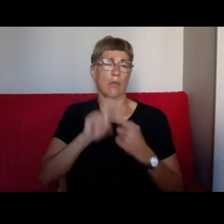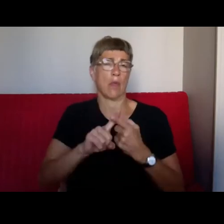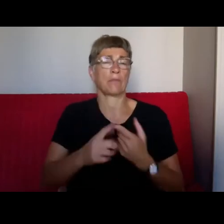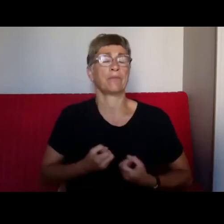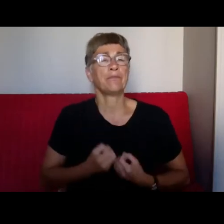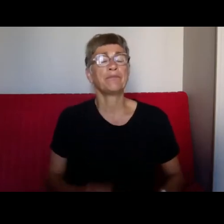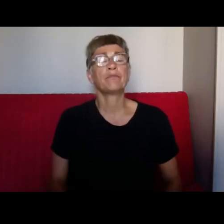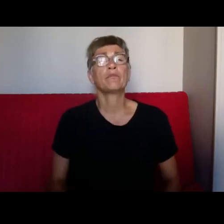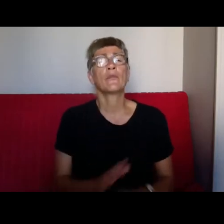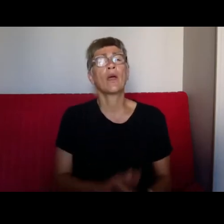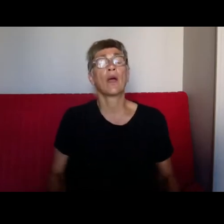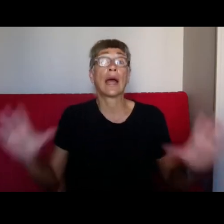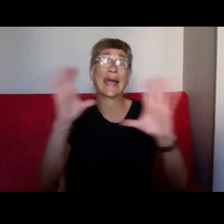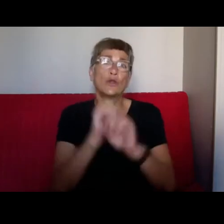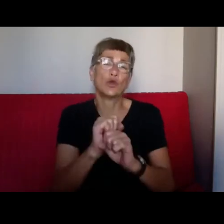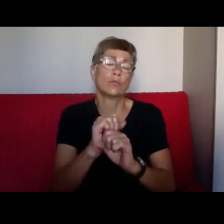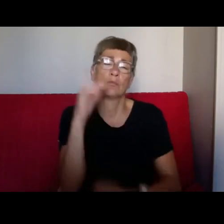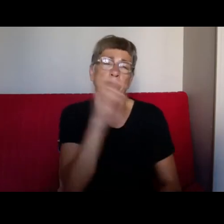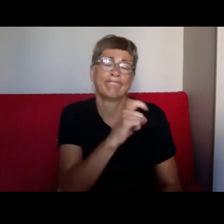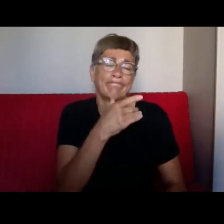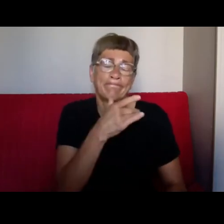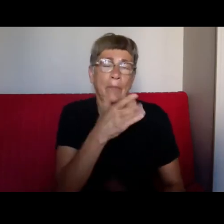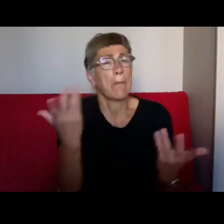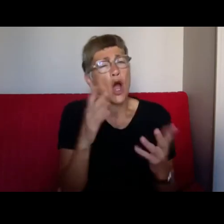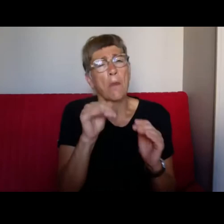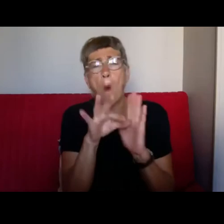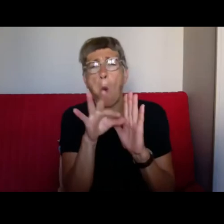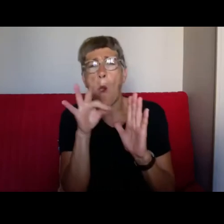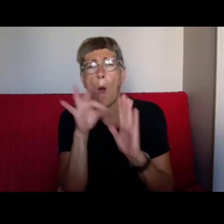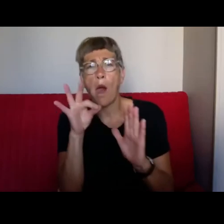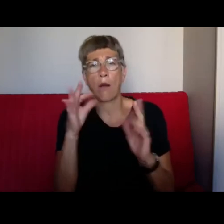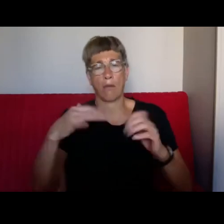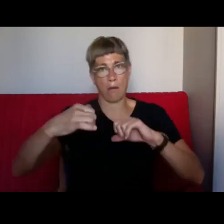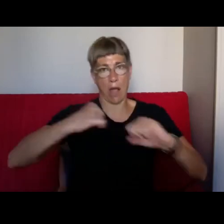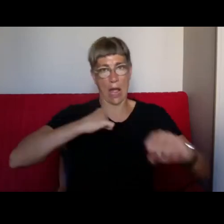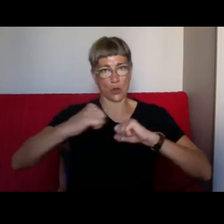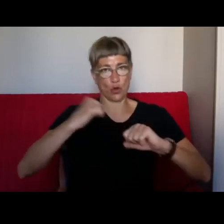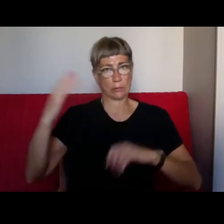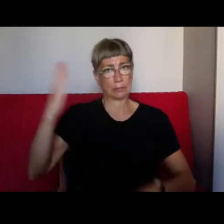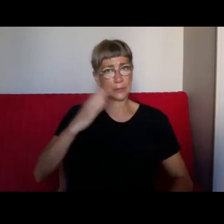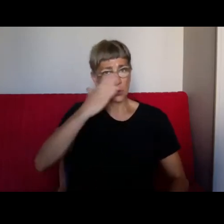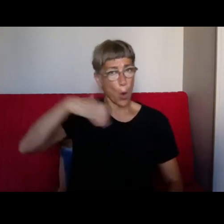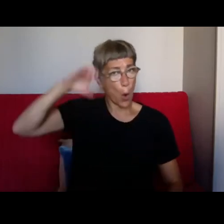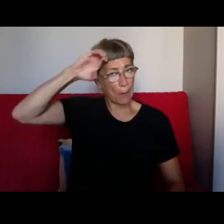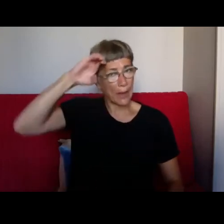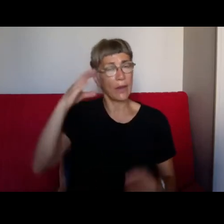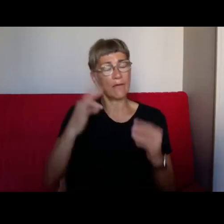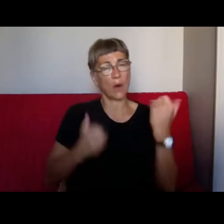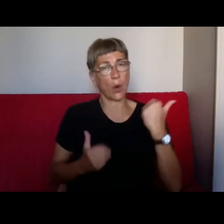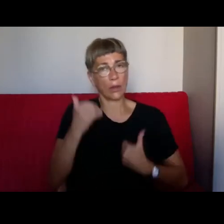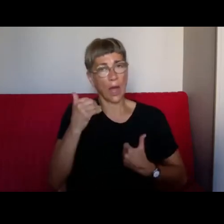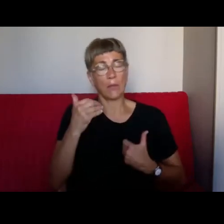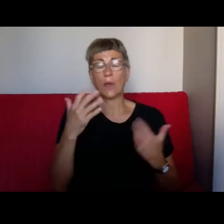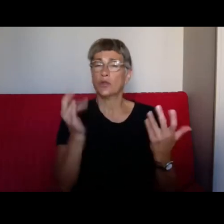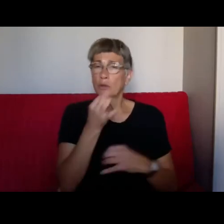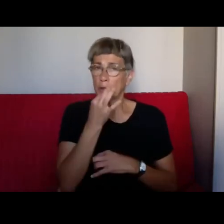devait résumer, c'est impossible, hein, mais si on devait résumer les très grandes actions de l'Union européenne en matière de handicap, je signalerais